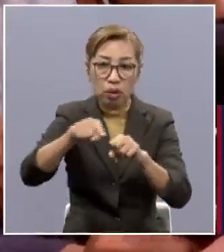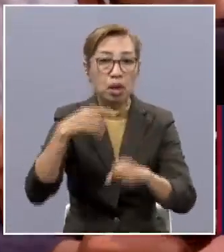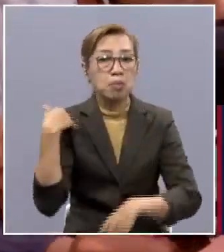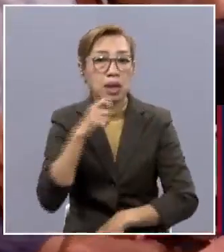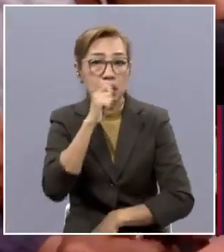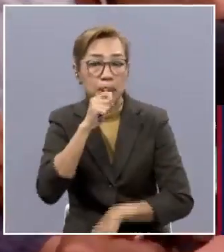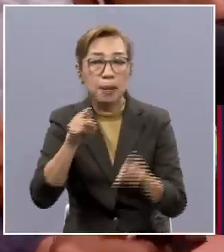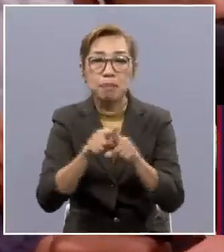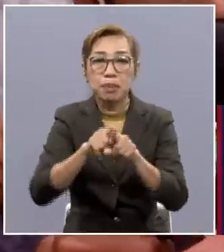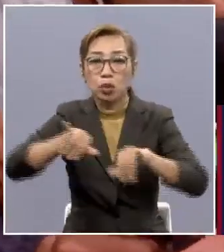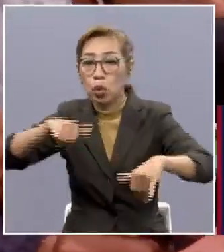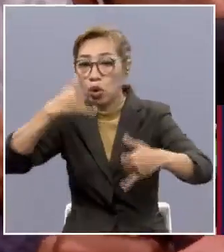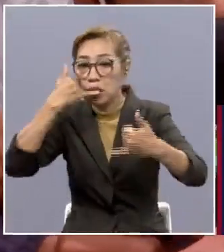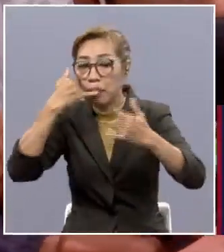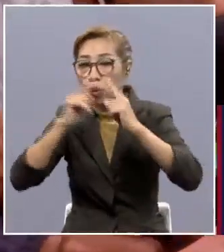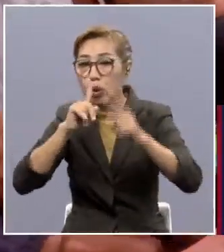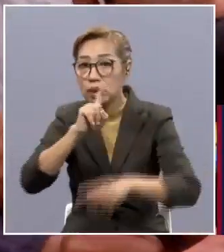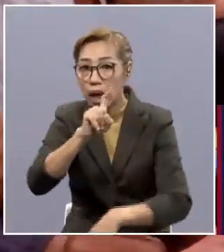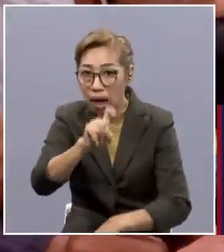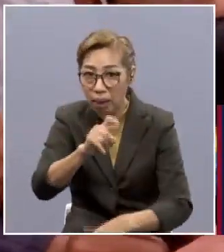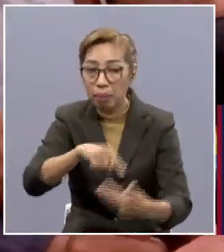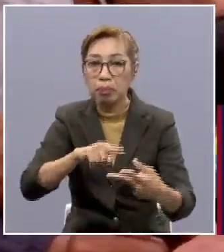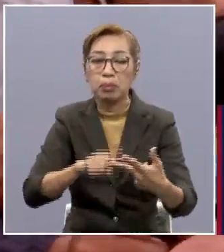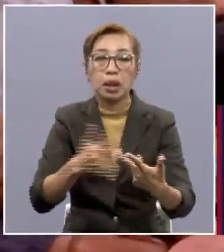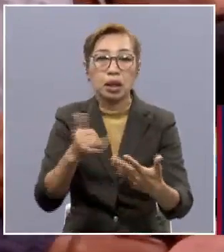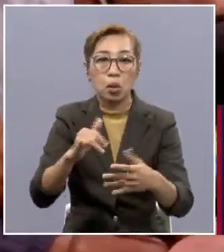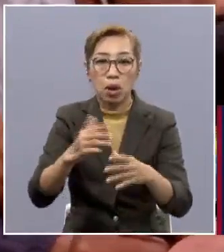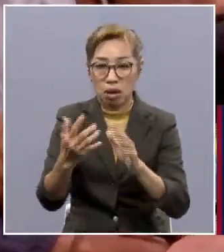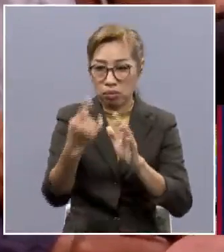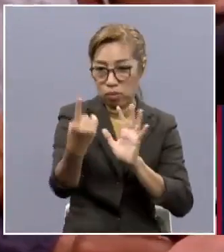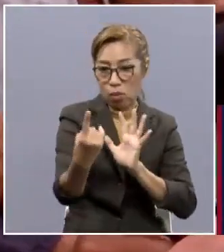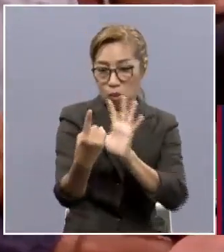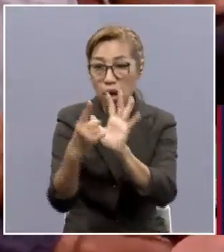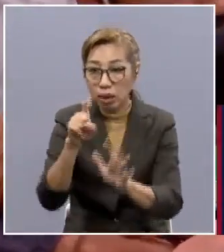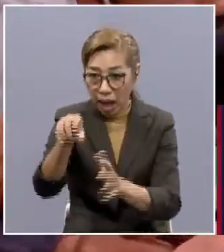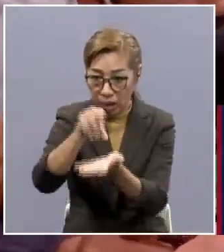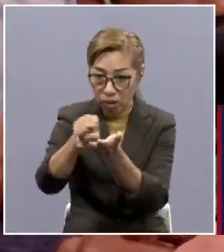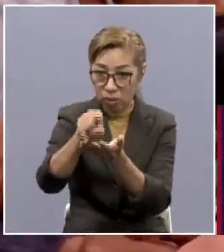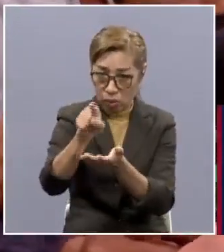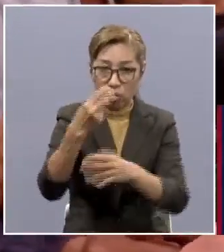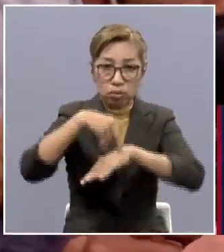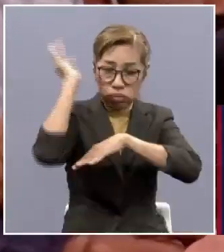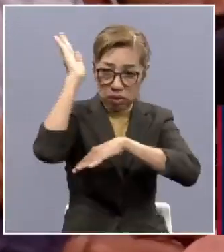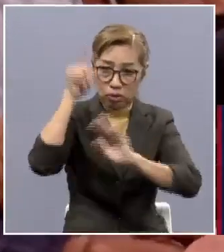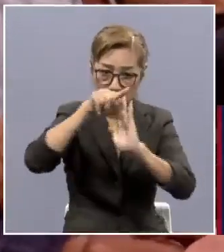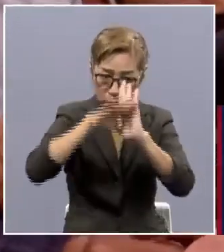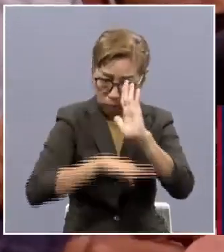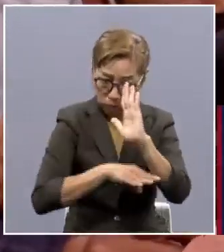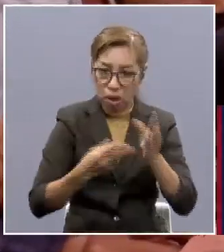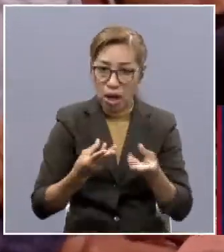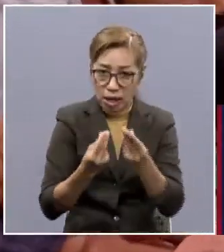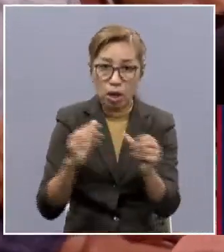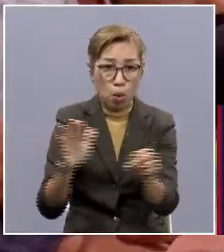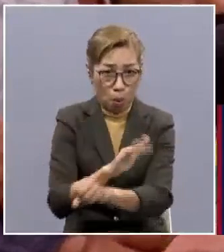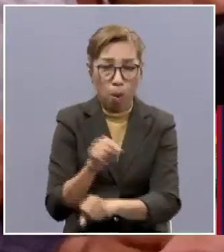ตากับสัมภาษณ์ทางโทรศัพท์ย้ำเสมอนะครับว่าสิ่งที่ให้สัมภาษณ์จะต้องนำไปเสนอให้ครบถ้วนและถูกต้องและมักจะทว